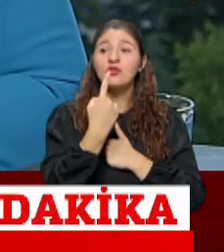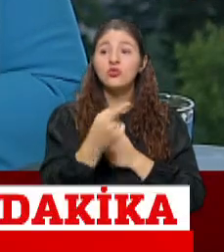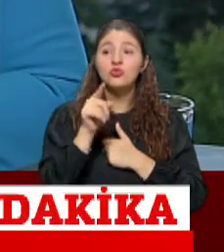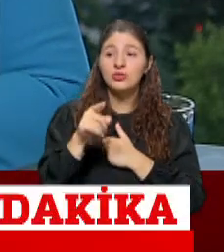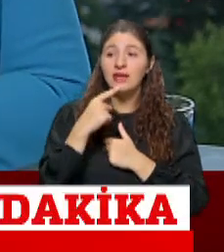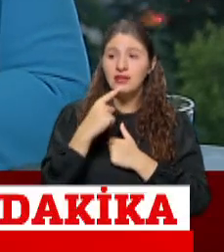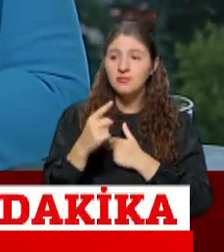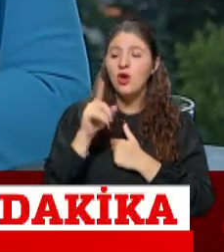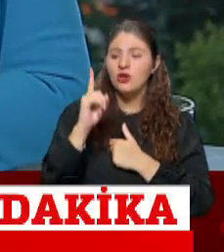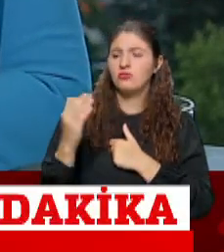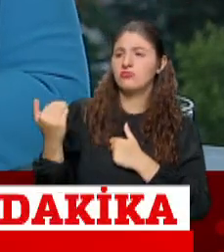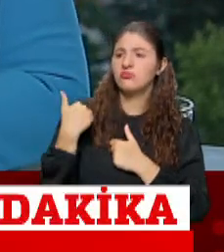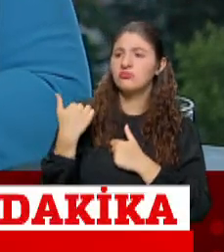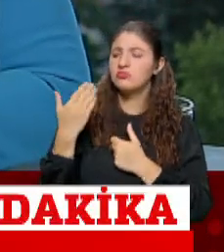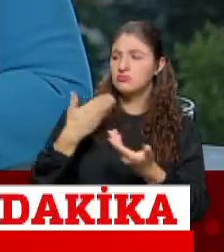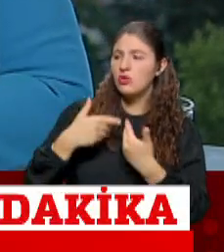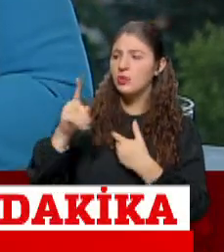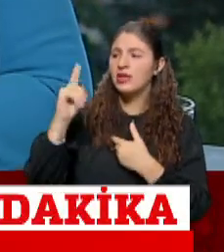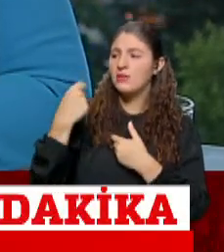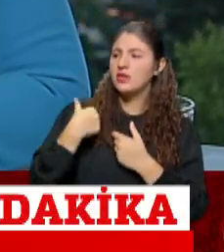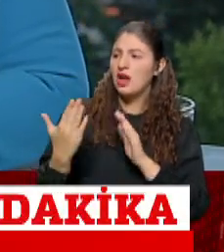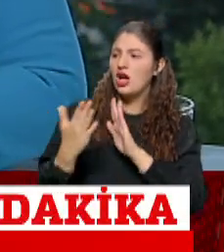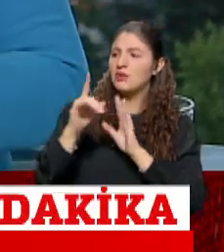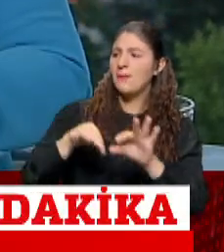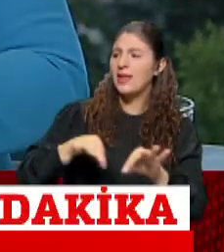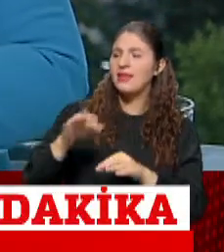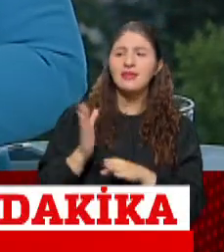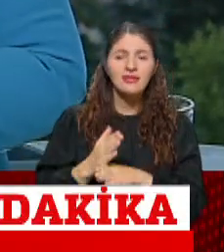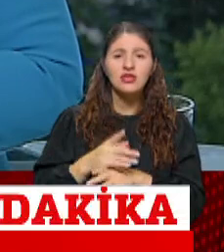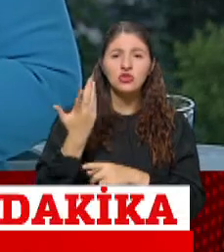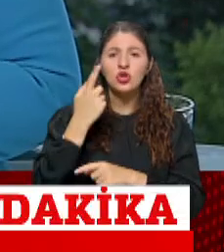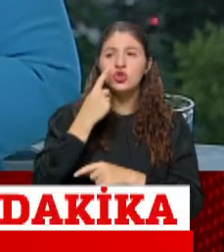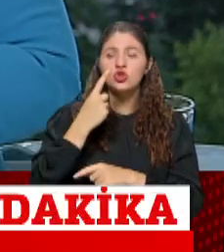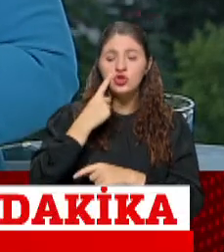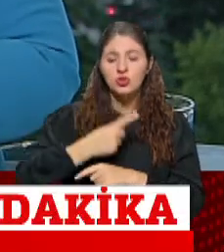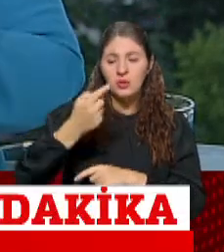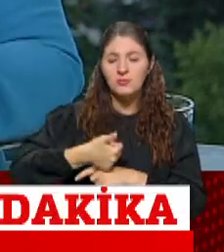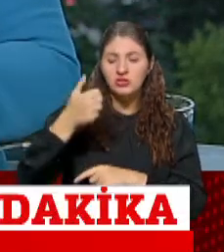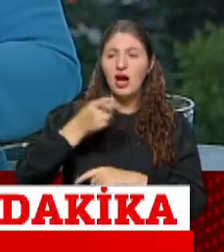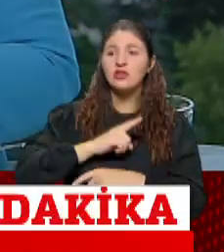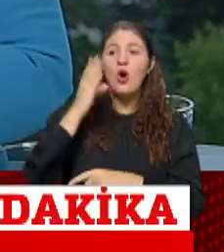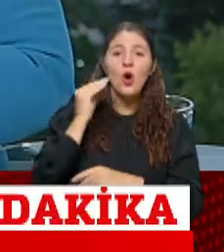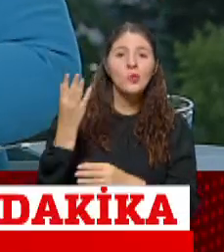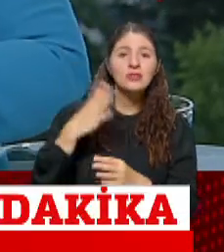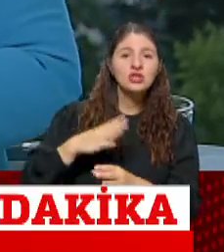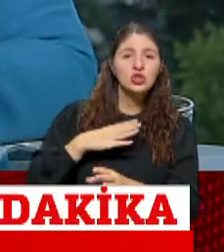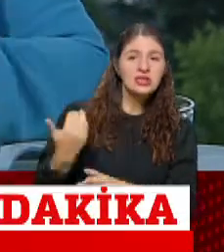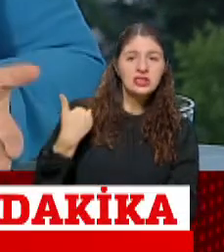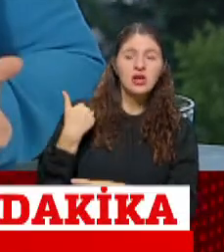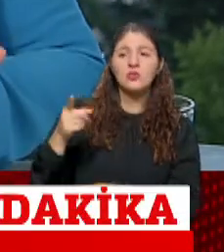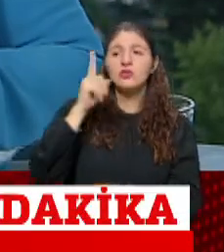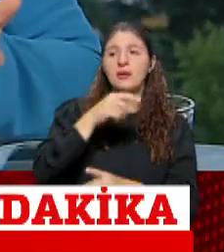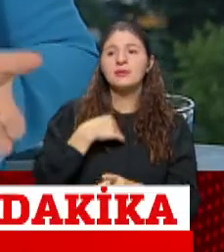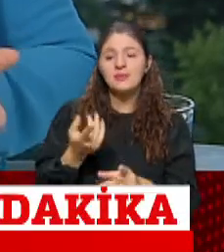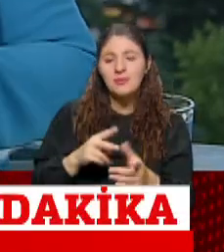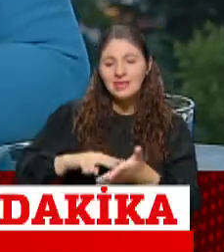buna? Öncelikle diyorlar ki bu iktidarın bize karşı bir taktiği. Neden? Çünkü Cumhurbaşkanı adayımızı öğrenmek istiyorlar. Bu nedenle bize karşı